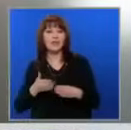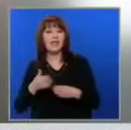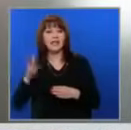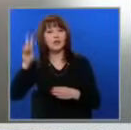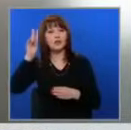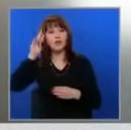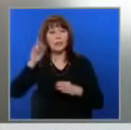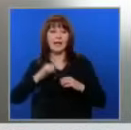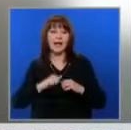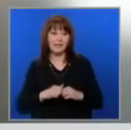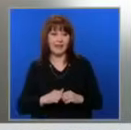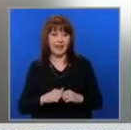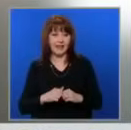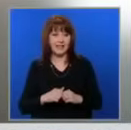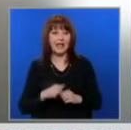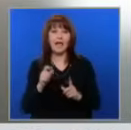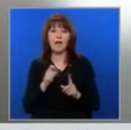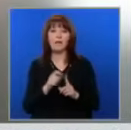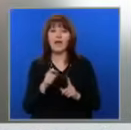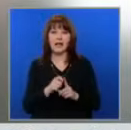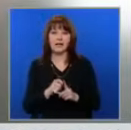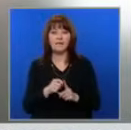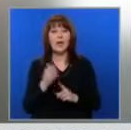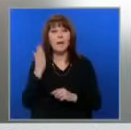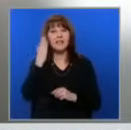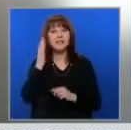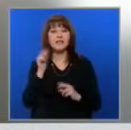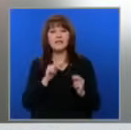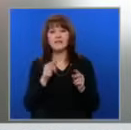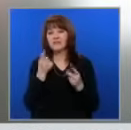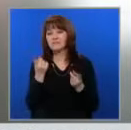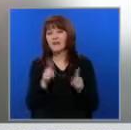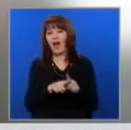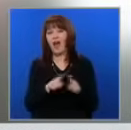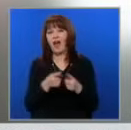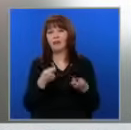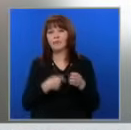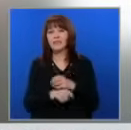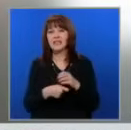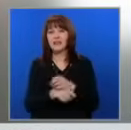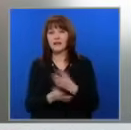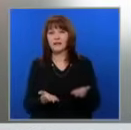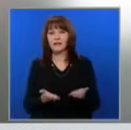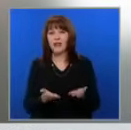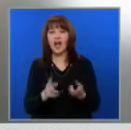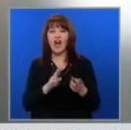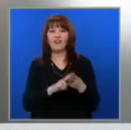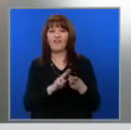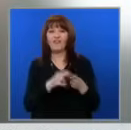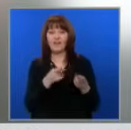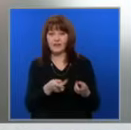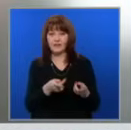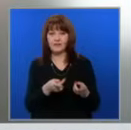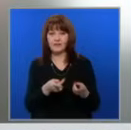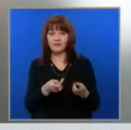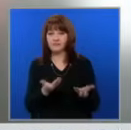Радев. В Министерски съвет се случи един голям цирк. Тези хора от БАК и министър Вътев, когато нашите представители